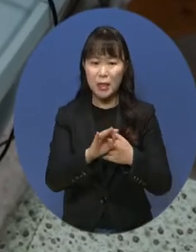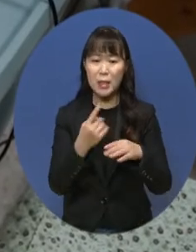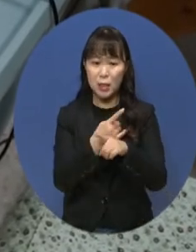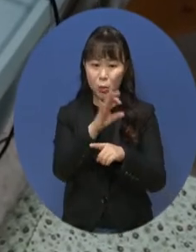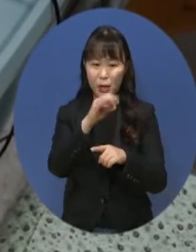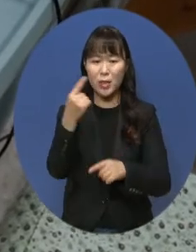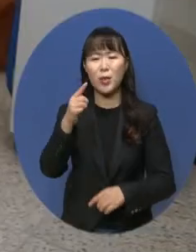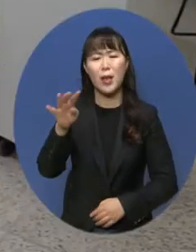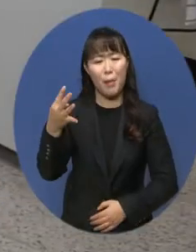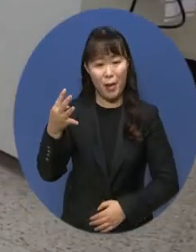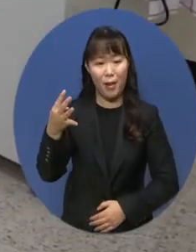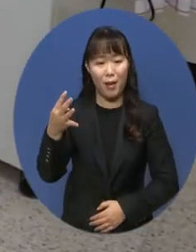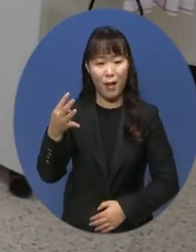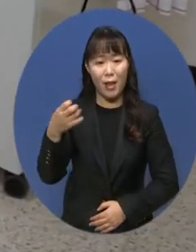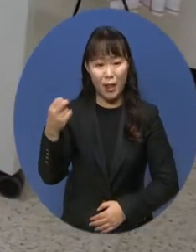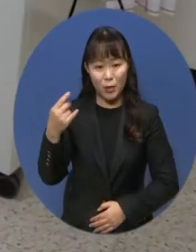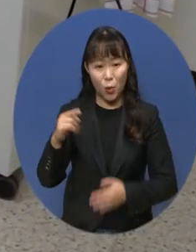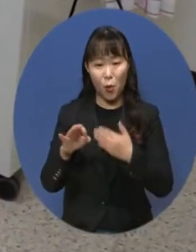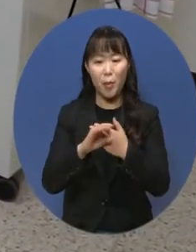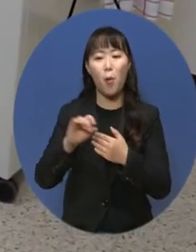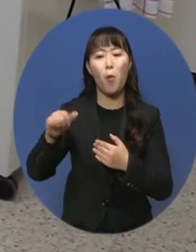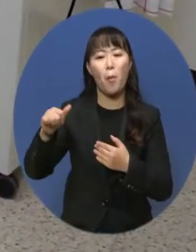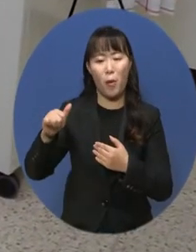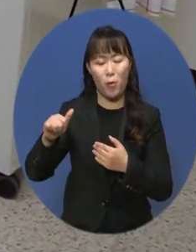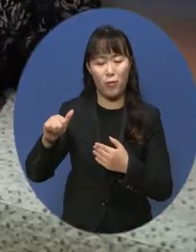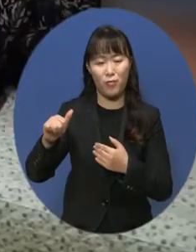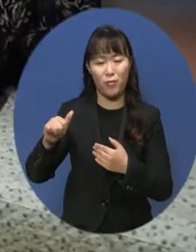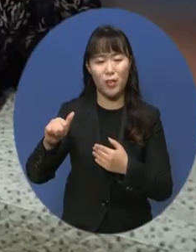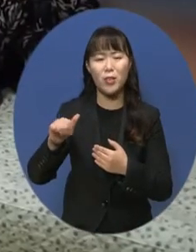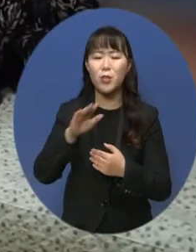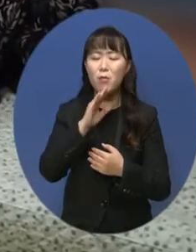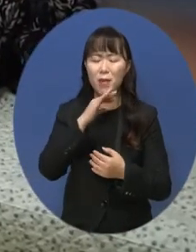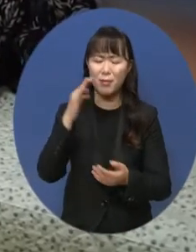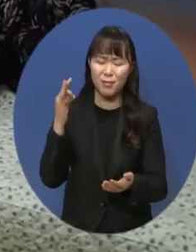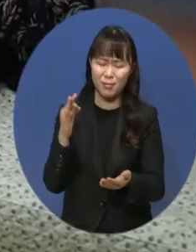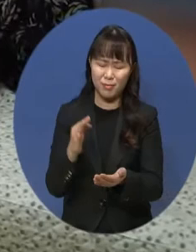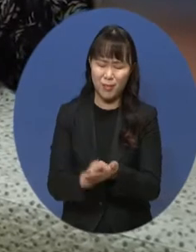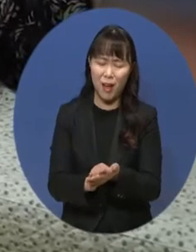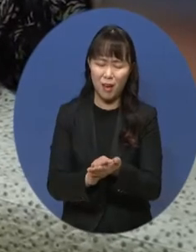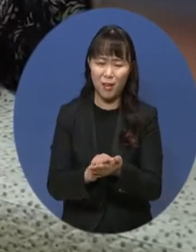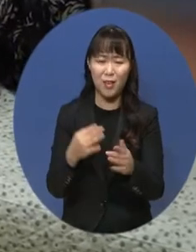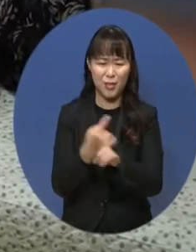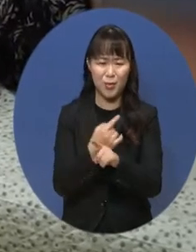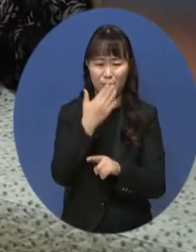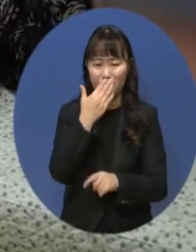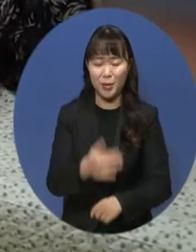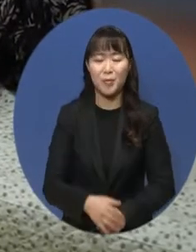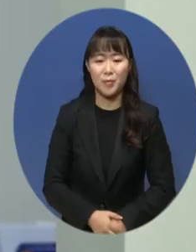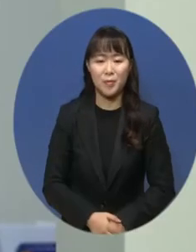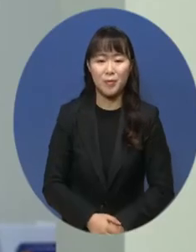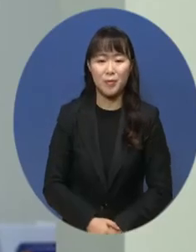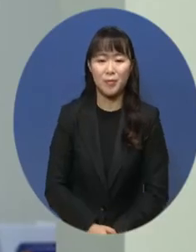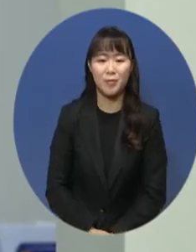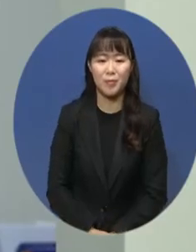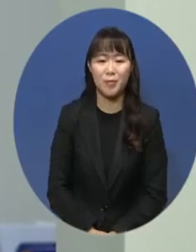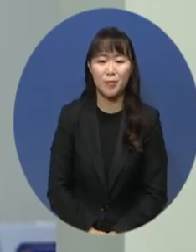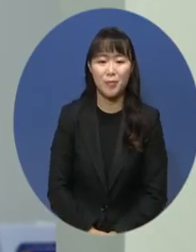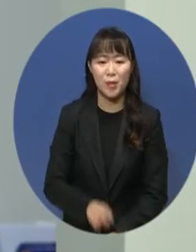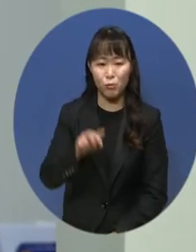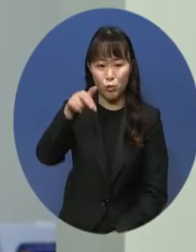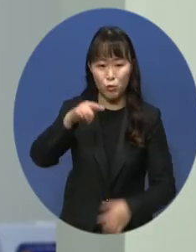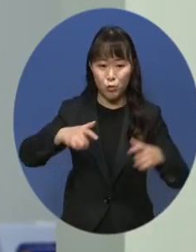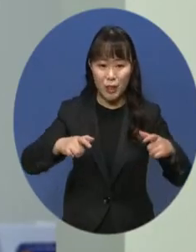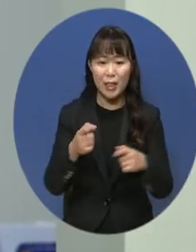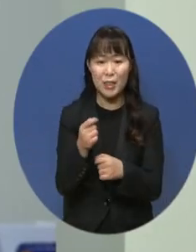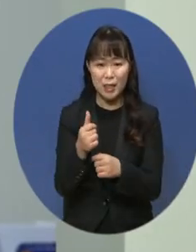치료비가 1,400원, 재진일 경우에는 500원으로 비교적 저렴하게 치료를 받을 수 있습니다. 무주군의